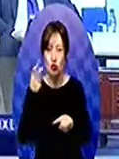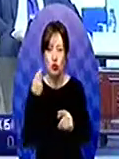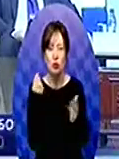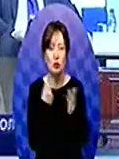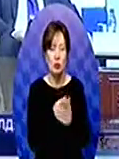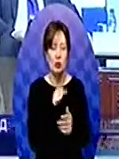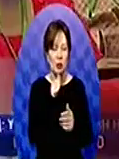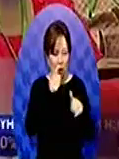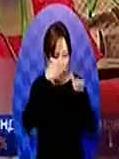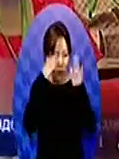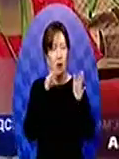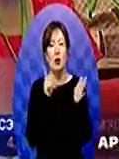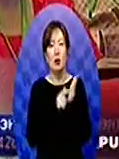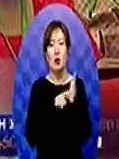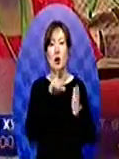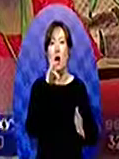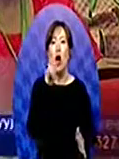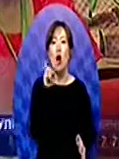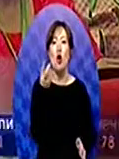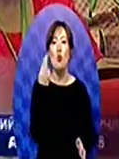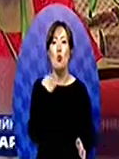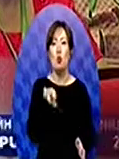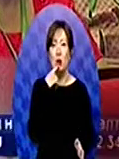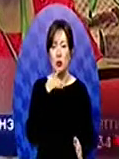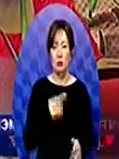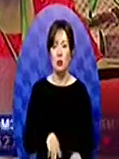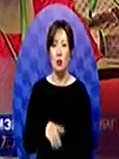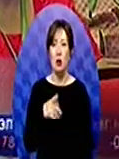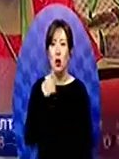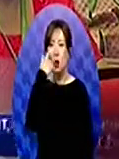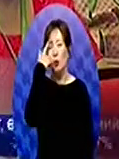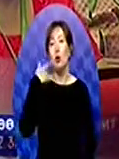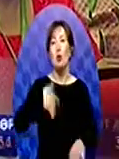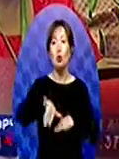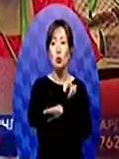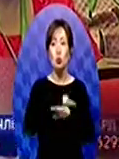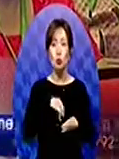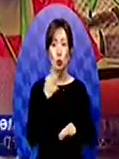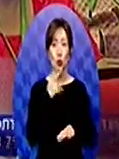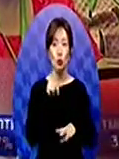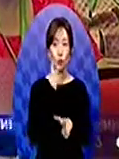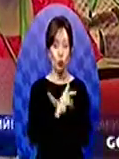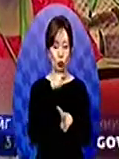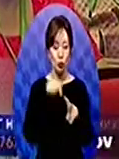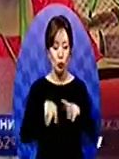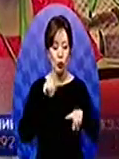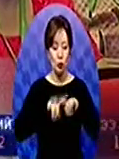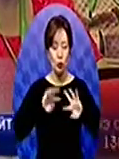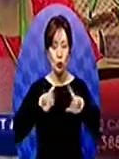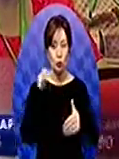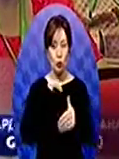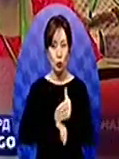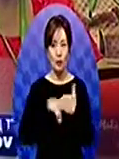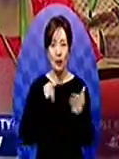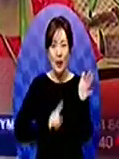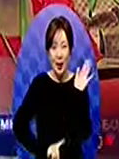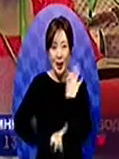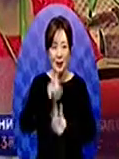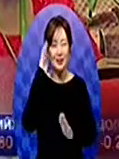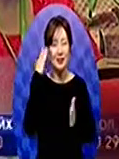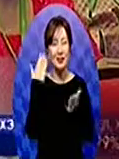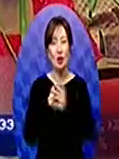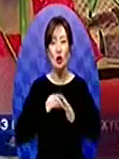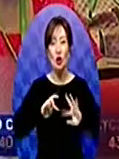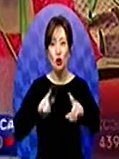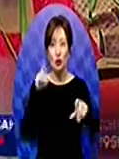байна. Монгол Улсын үндсэн хуульд нэмэлт өөрчлөлт оруулах асуудлаар анхдугаар зөвлөлдөх санал асуулга явуулах тухай тогтоолыг